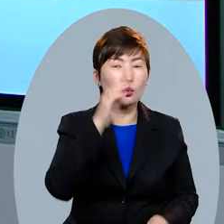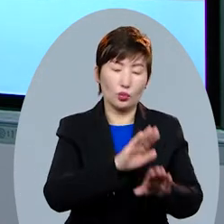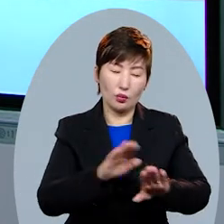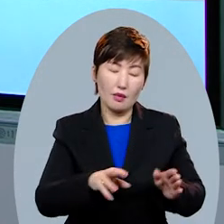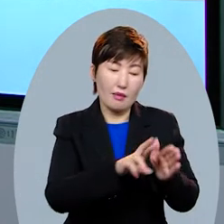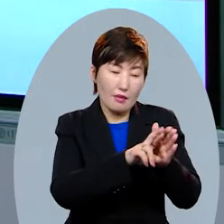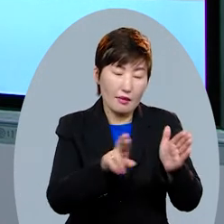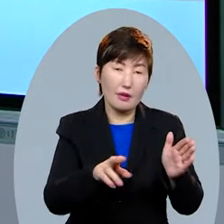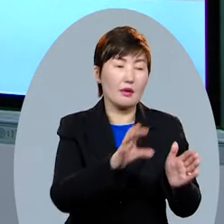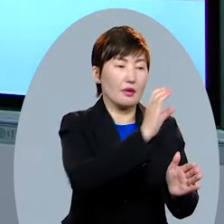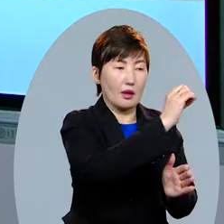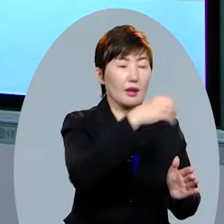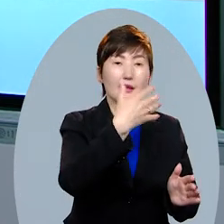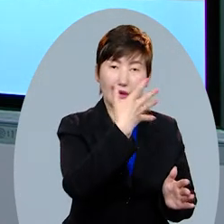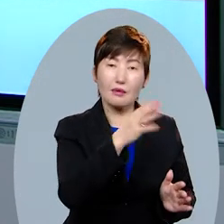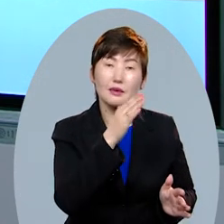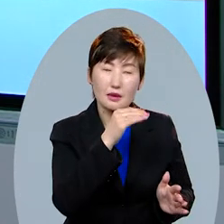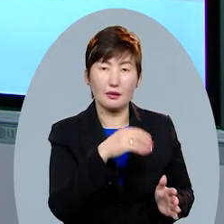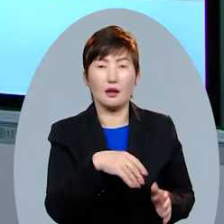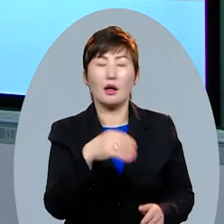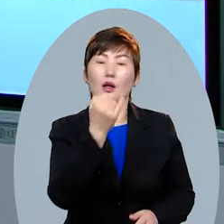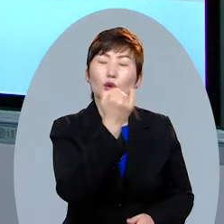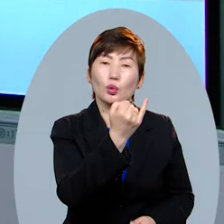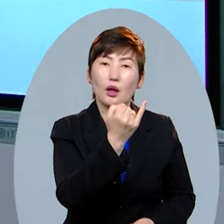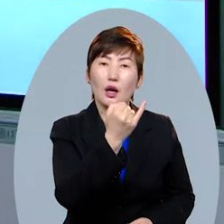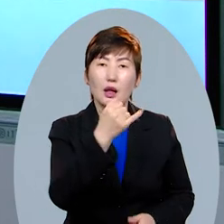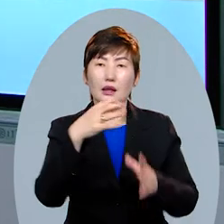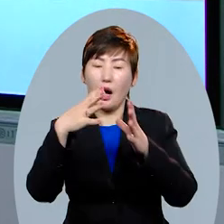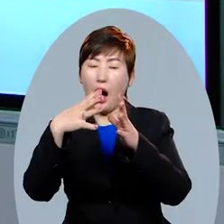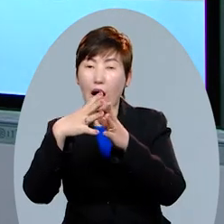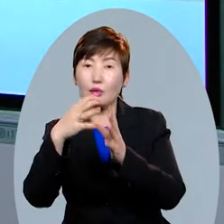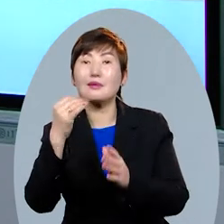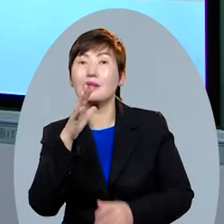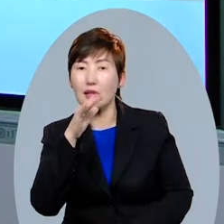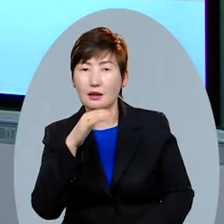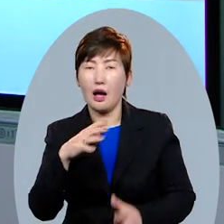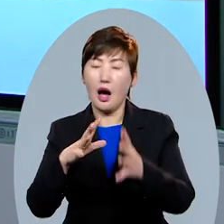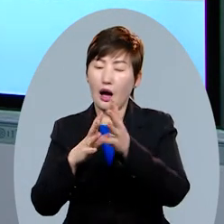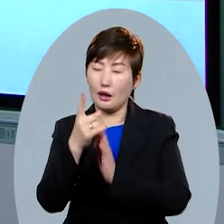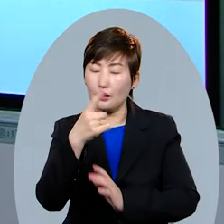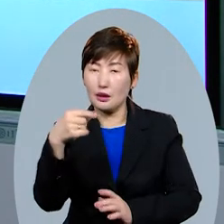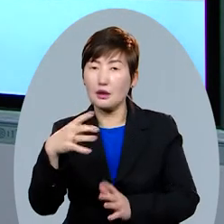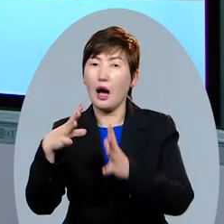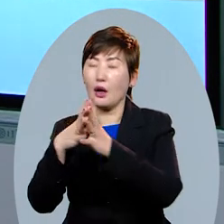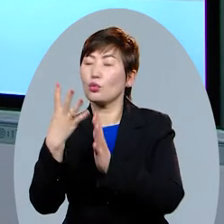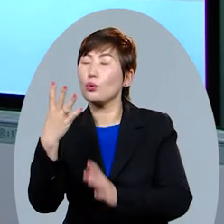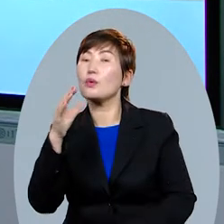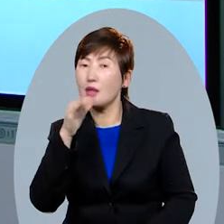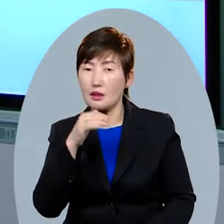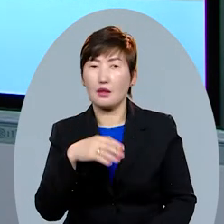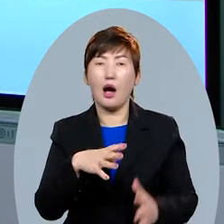насыг ангилахдаа тэгээс 5 нас, 6-аас 10 нас, 11-ээс 14